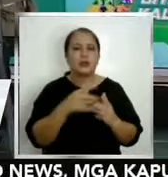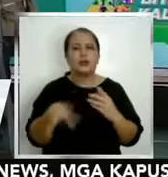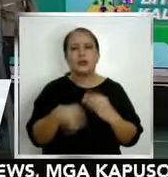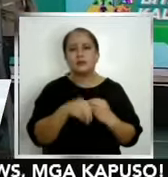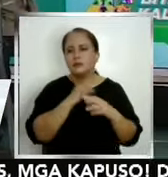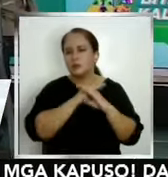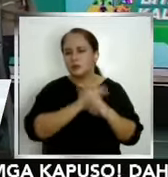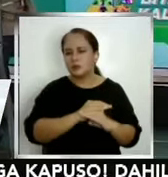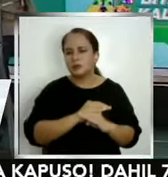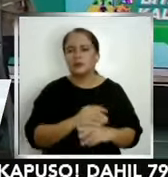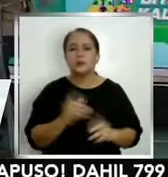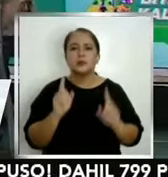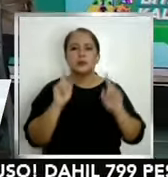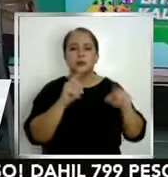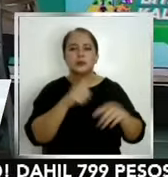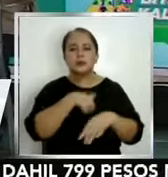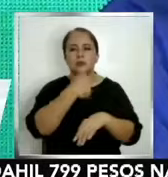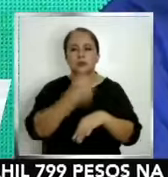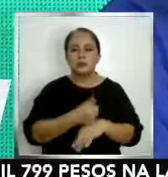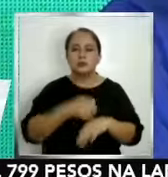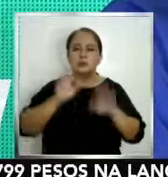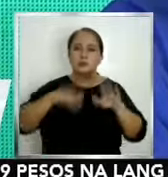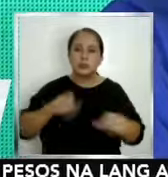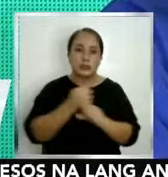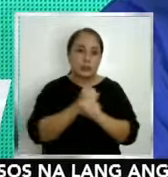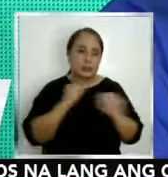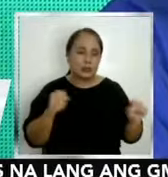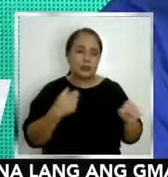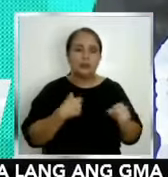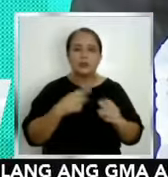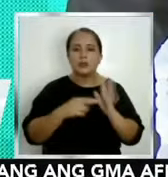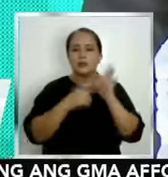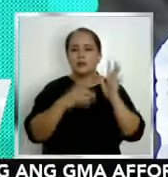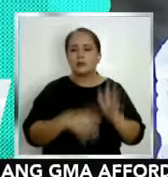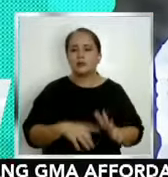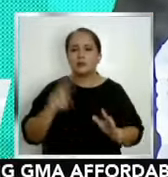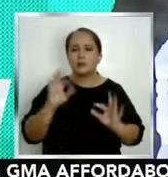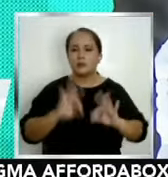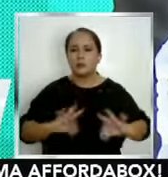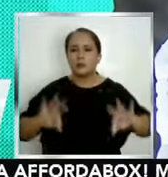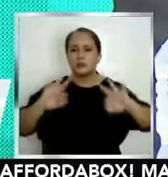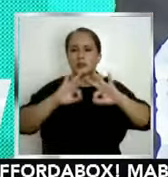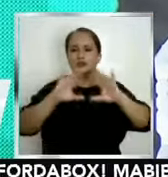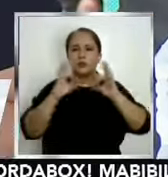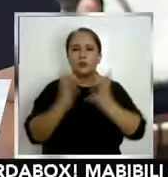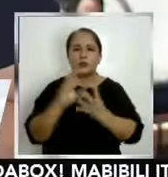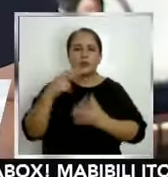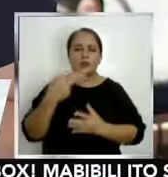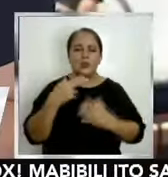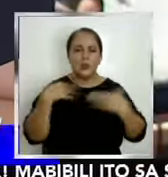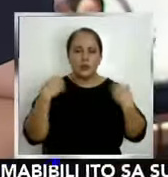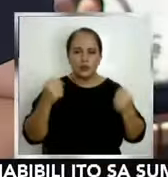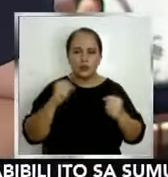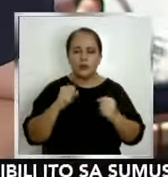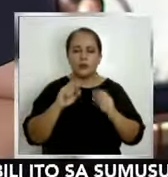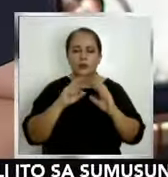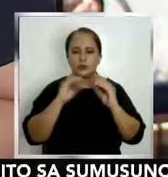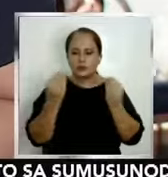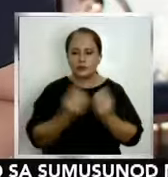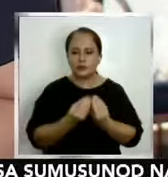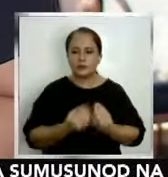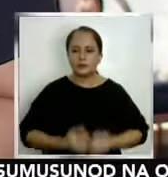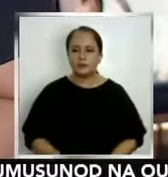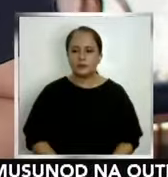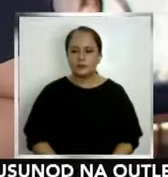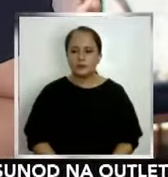sa launching ng Chikiting Ligtas ang mga kinatawan ng UNICEF at World Health Organization. Para sa GMA Integrated